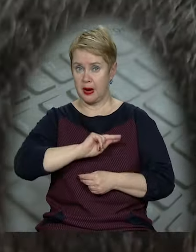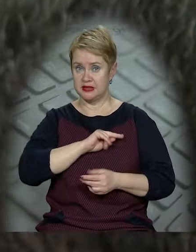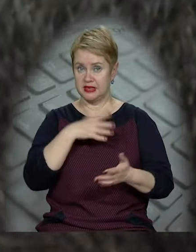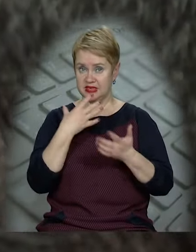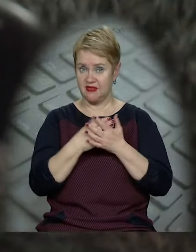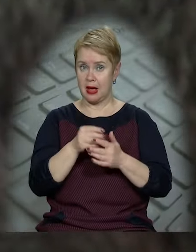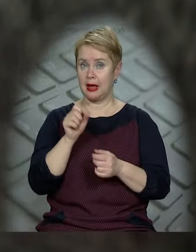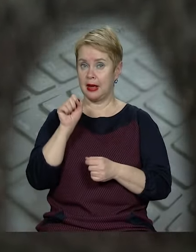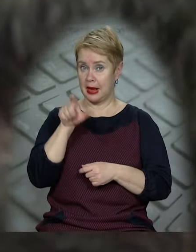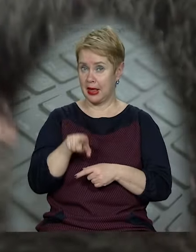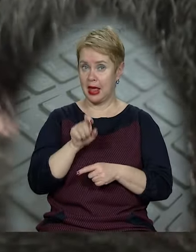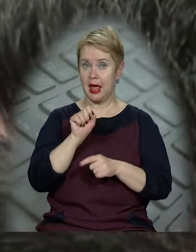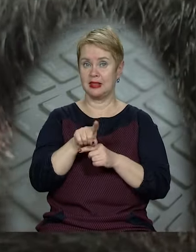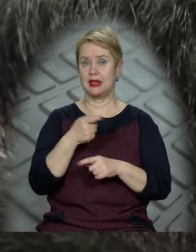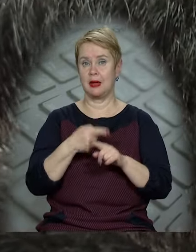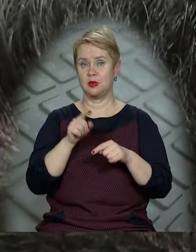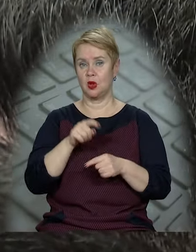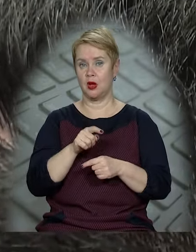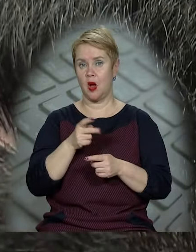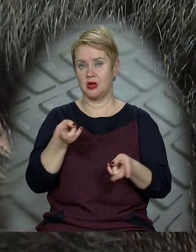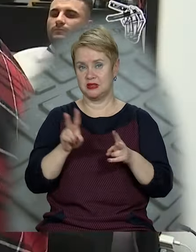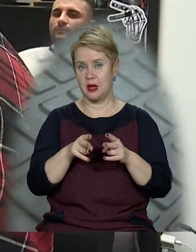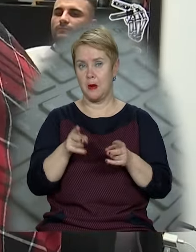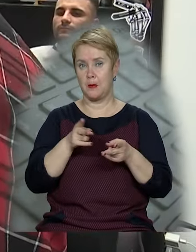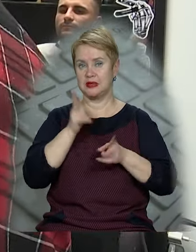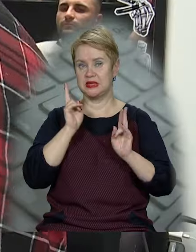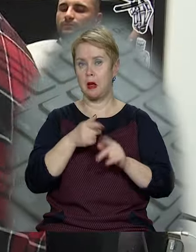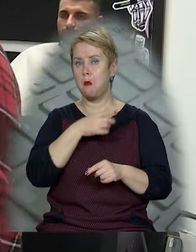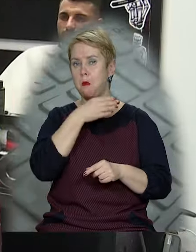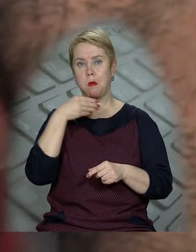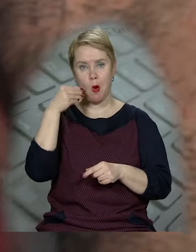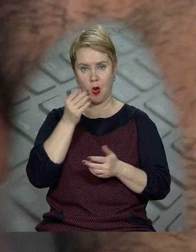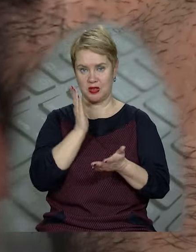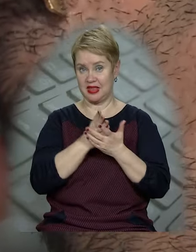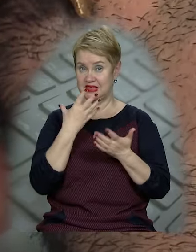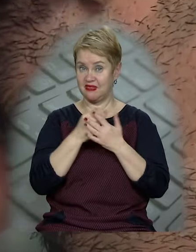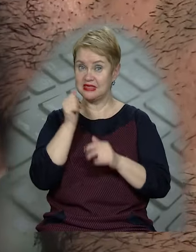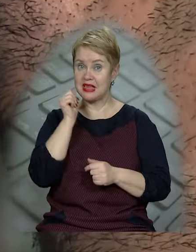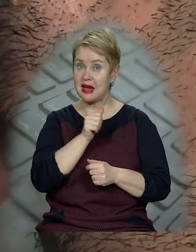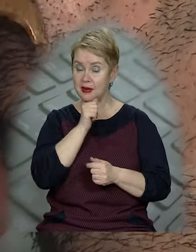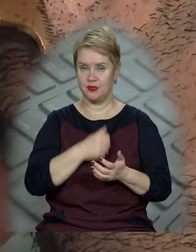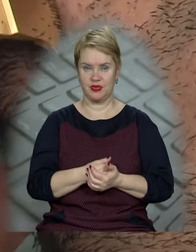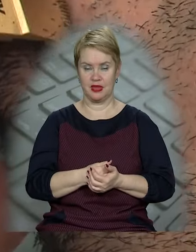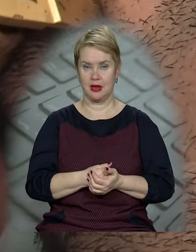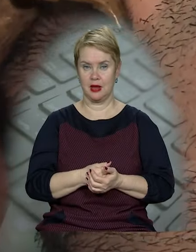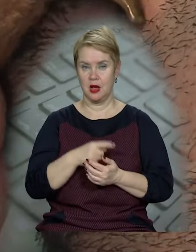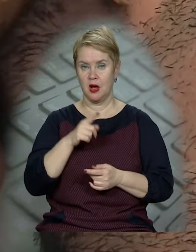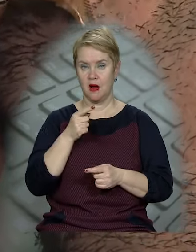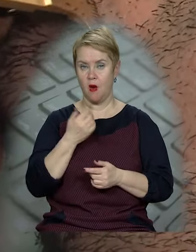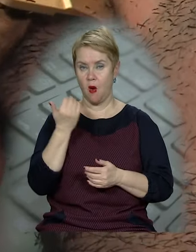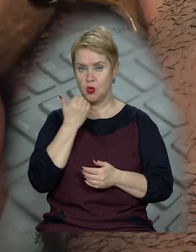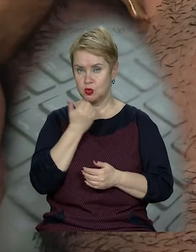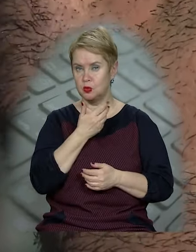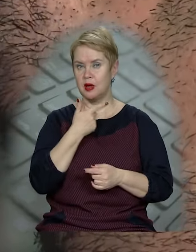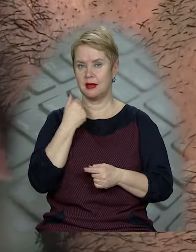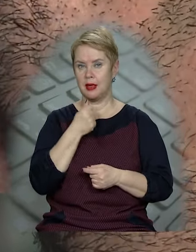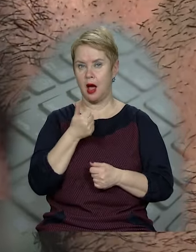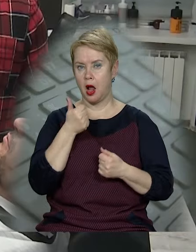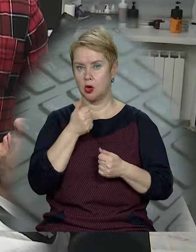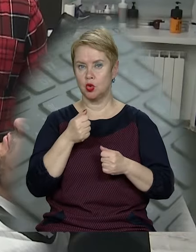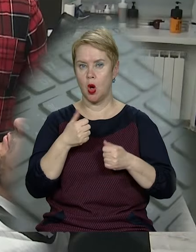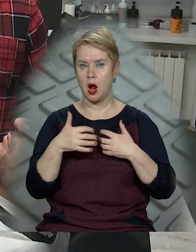своїм клієнтом. Залишилося тільки підстригти бороду. І тут є свої секрети. Залог успішного бриття – це добре